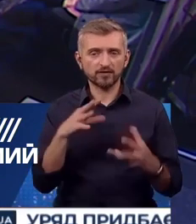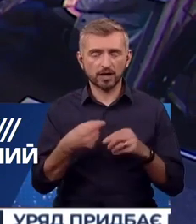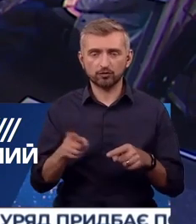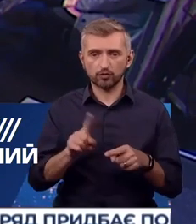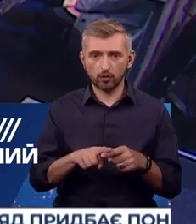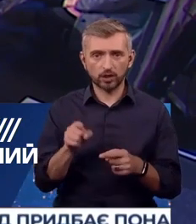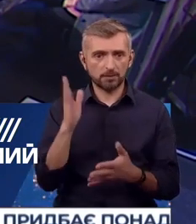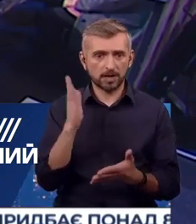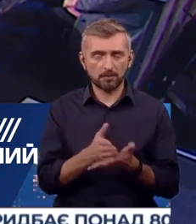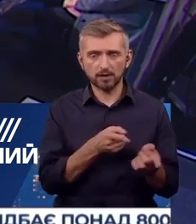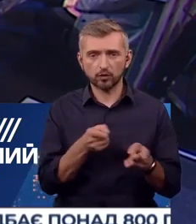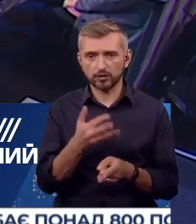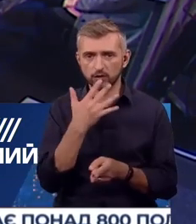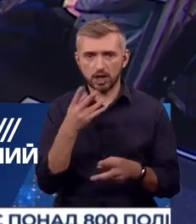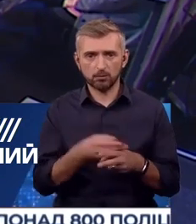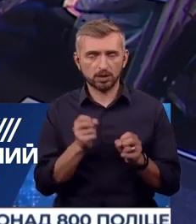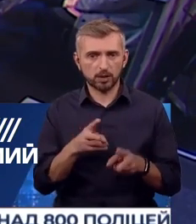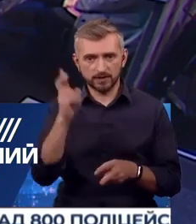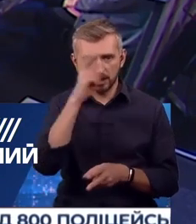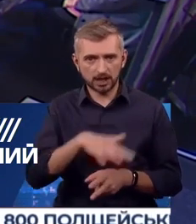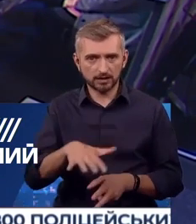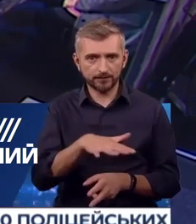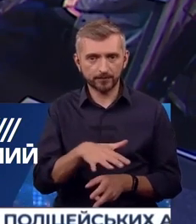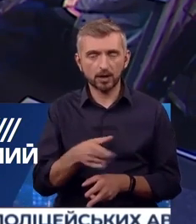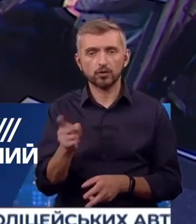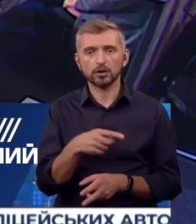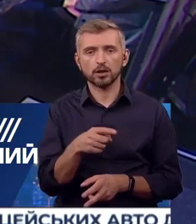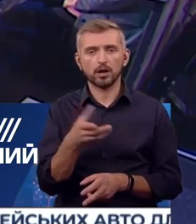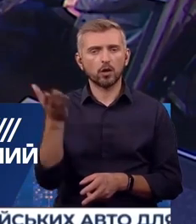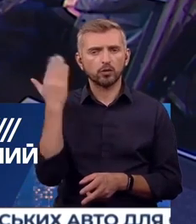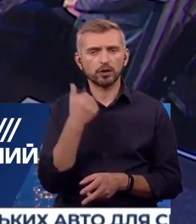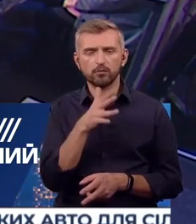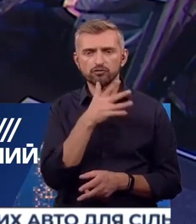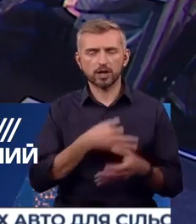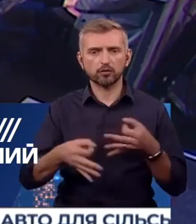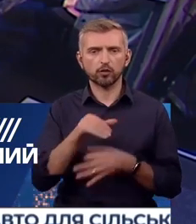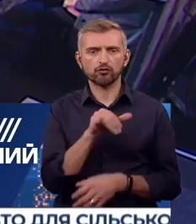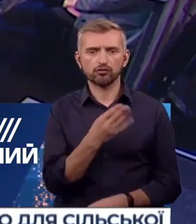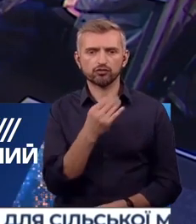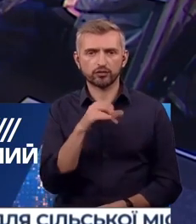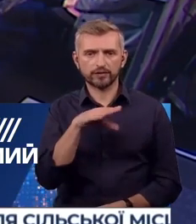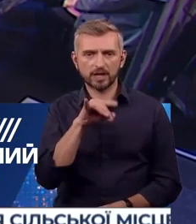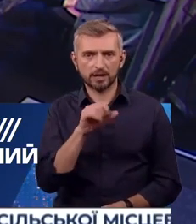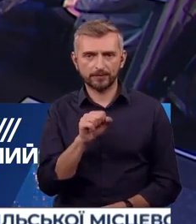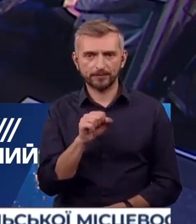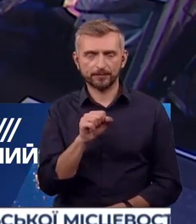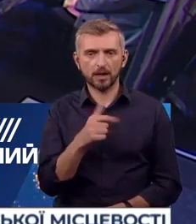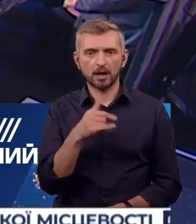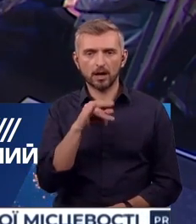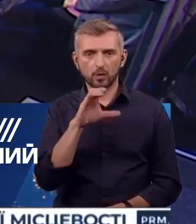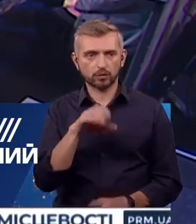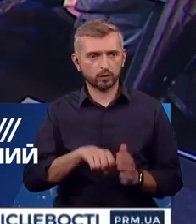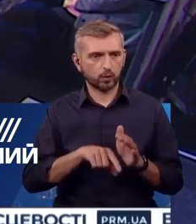це пряма загроза національній безпеці країни. Тоді під час дискусії у Шустера Герус